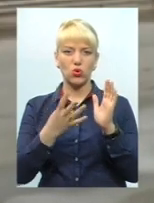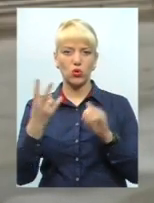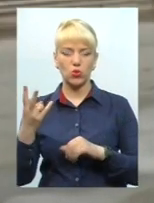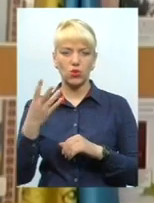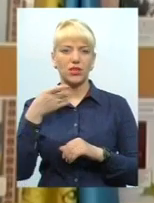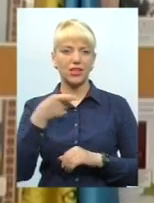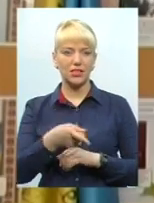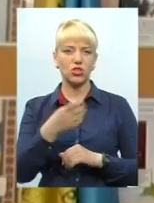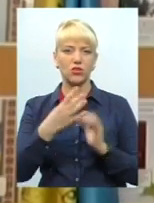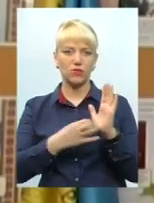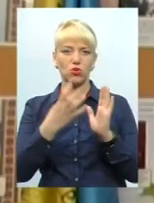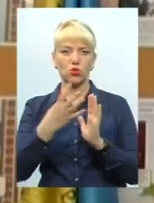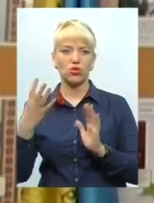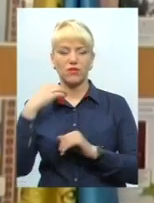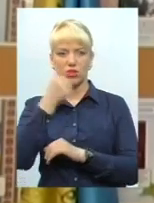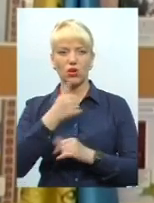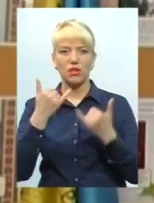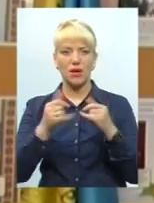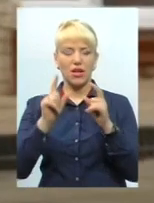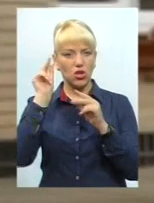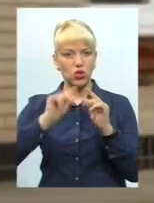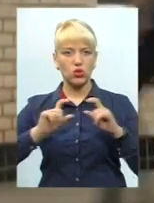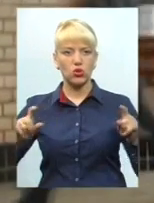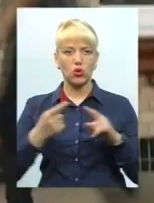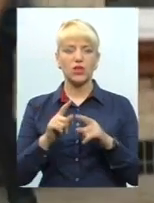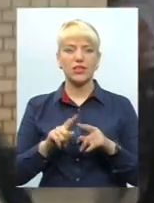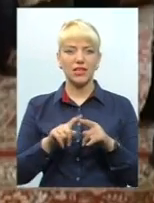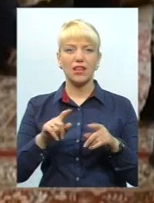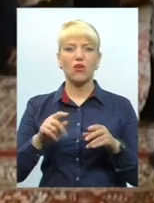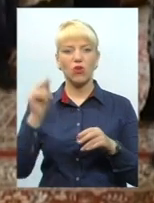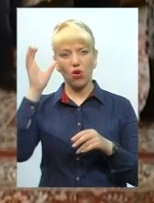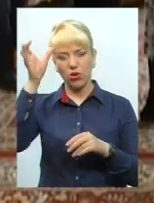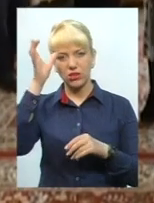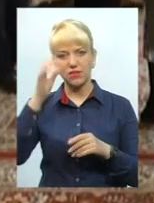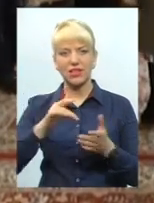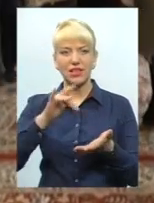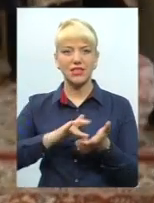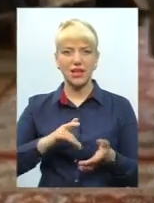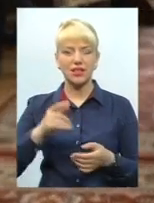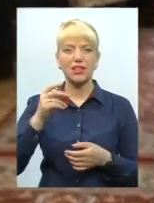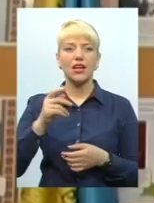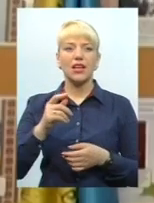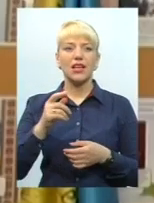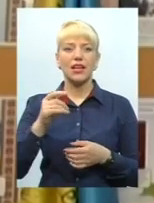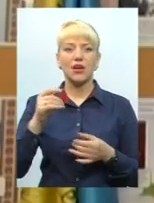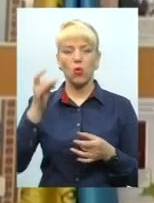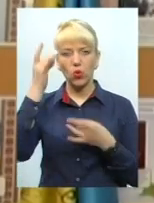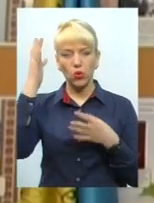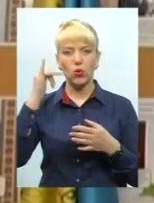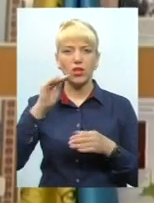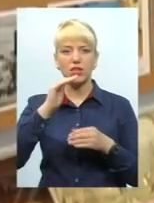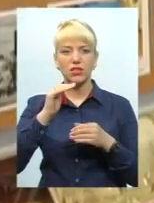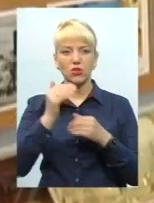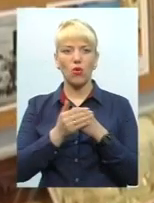1942-44 рік. Теперішня школа і осередок освіти, і центр підліткової культури, і сховище історії села. Наш музей є